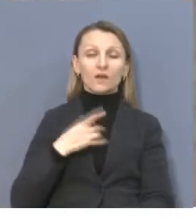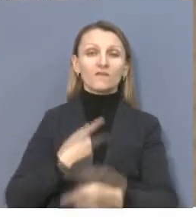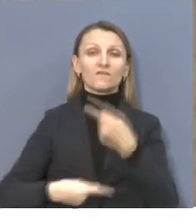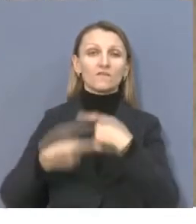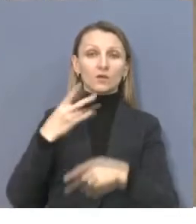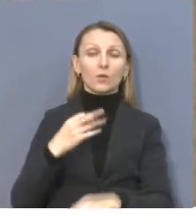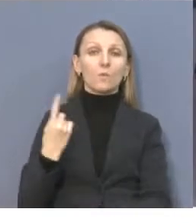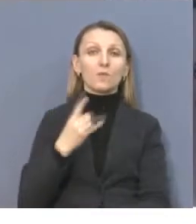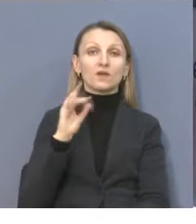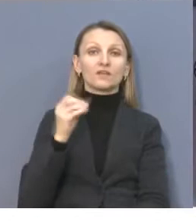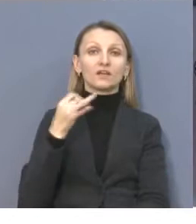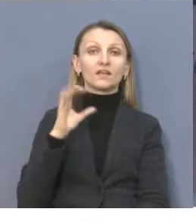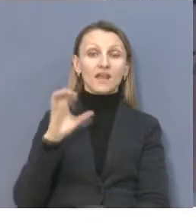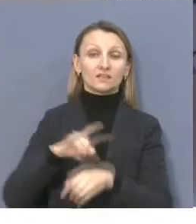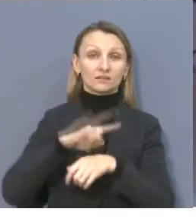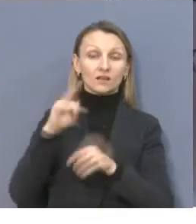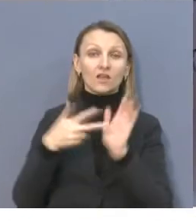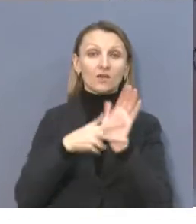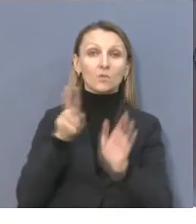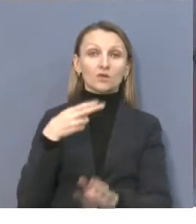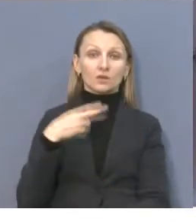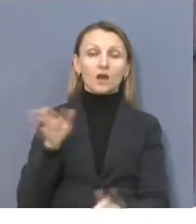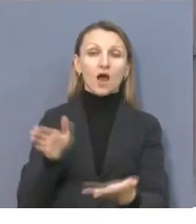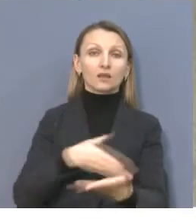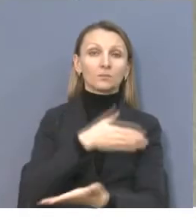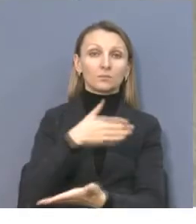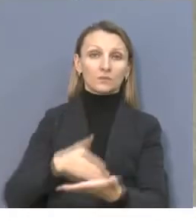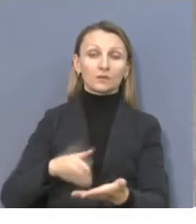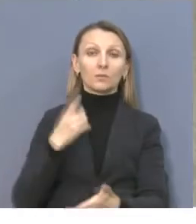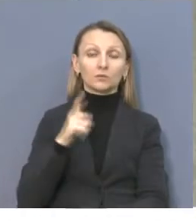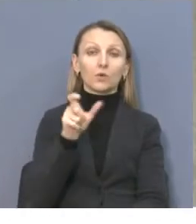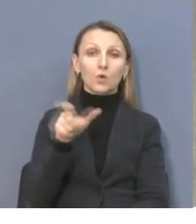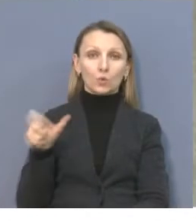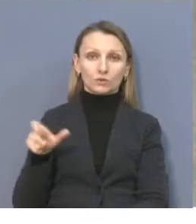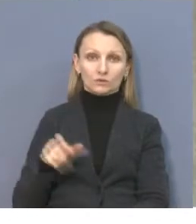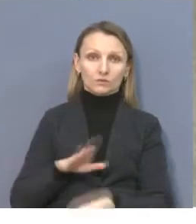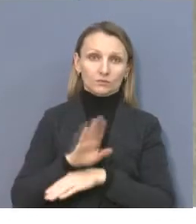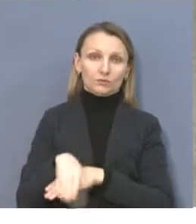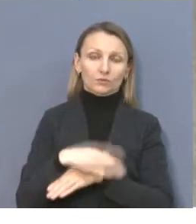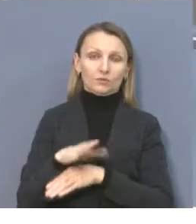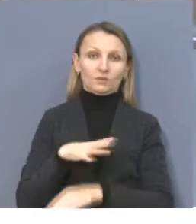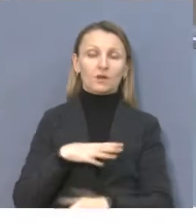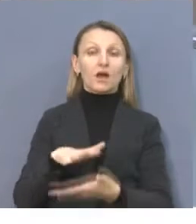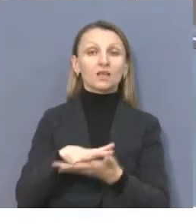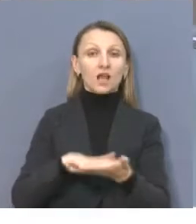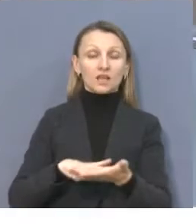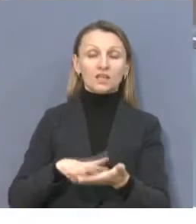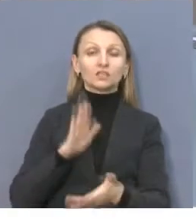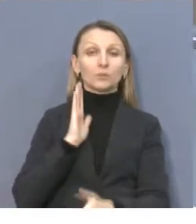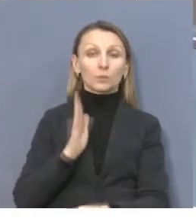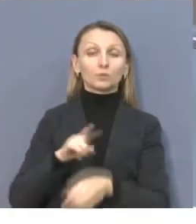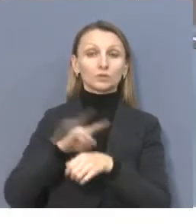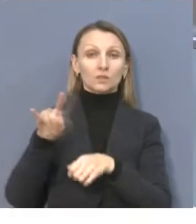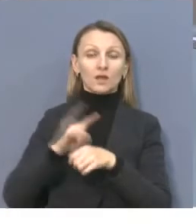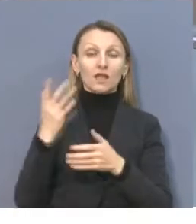первый рейс запланирован и 8 декабря пришлось отменить так как не было пассажиров дальнейшее рейсы будут зависеть от спроса что